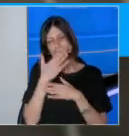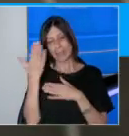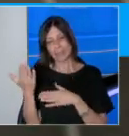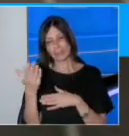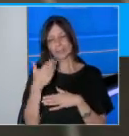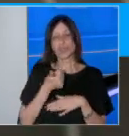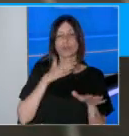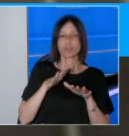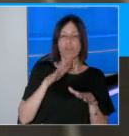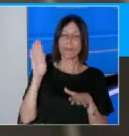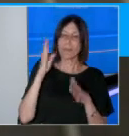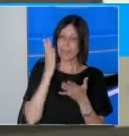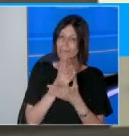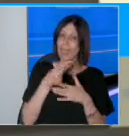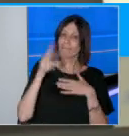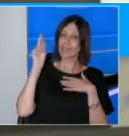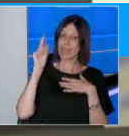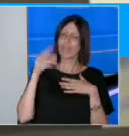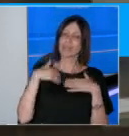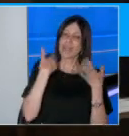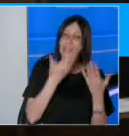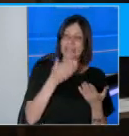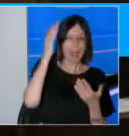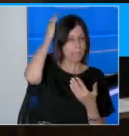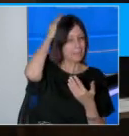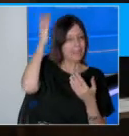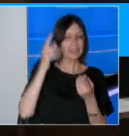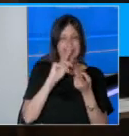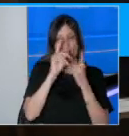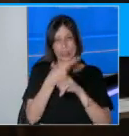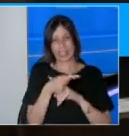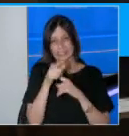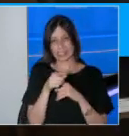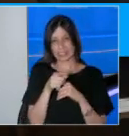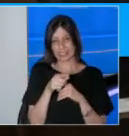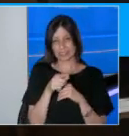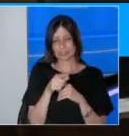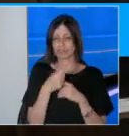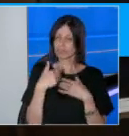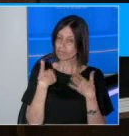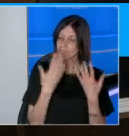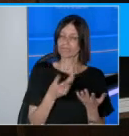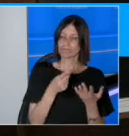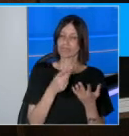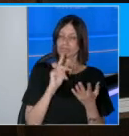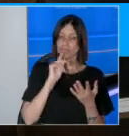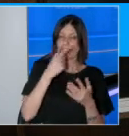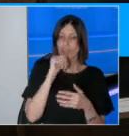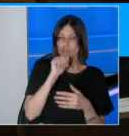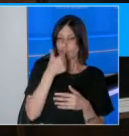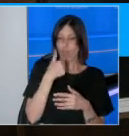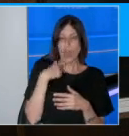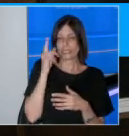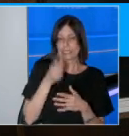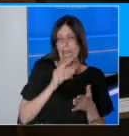הממשלה נתניהו כבר הבטיח וכבר נתן לבנט את הרוטציה, את הבחורה לשנה הראשונה. לא